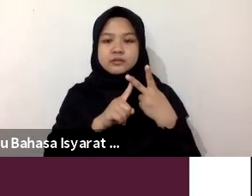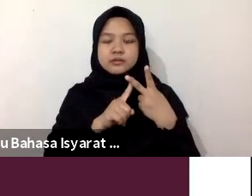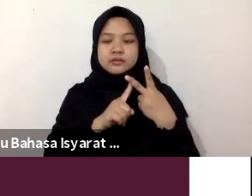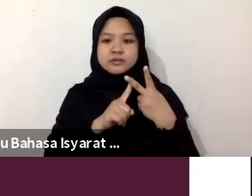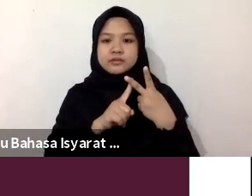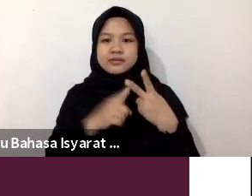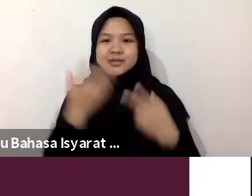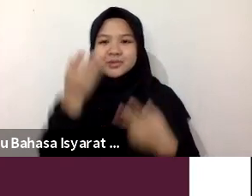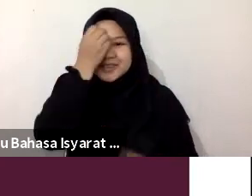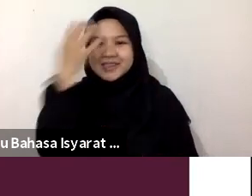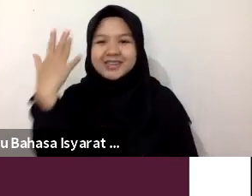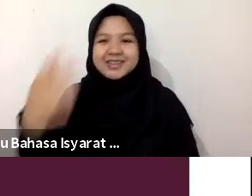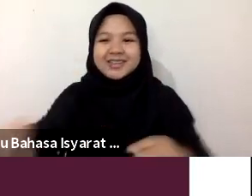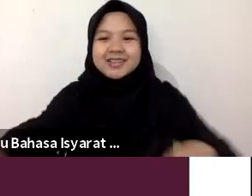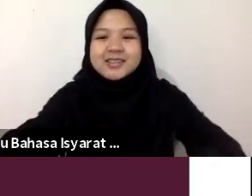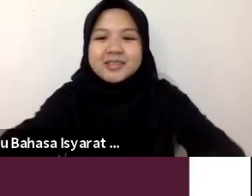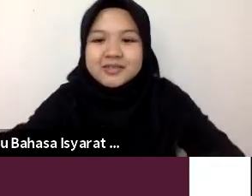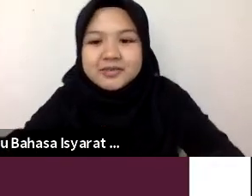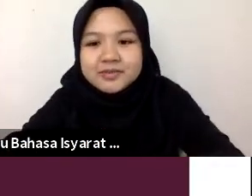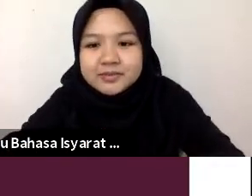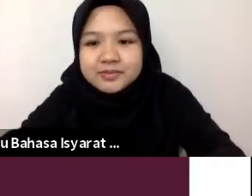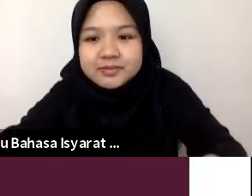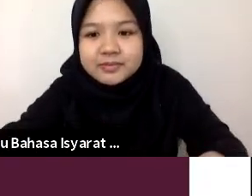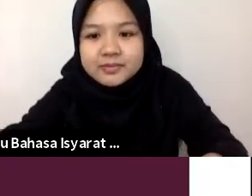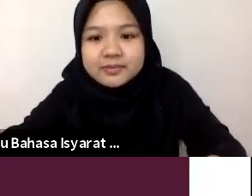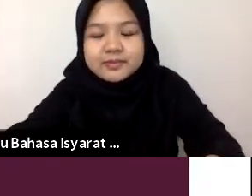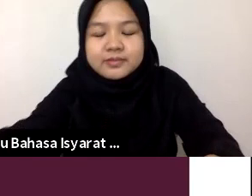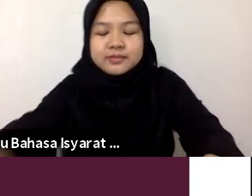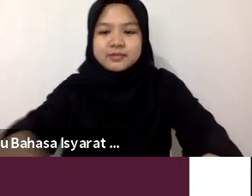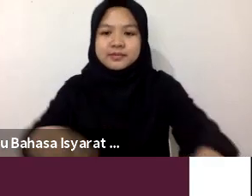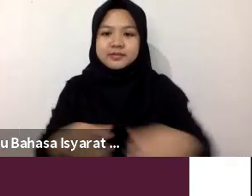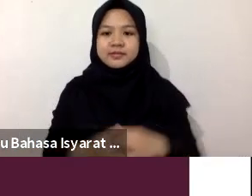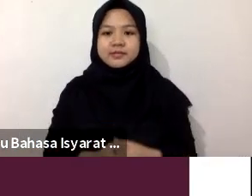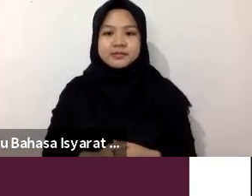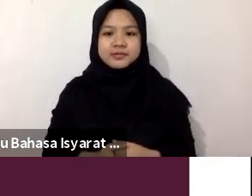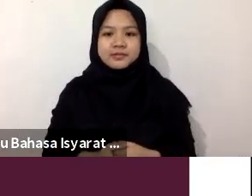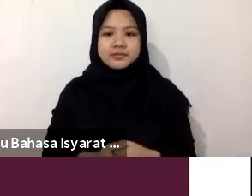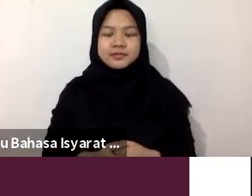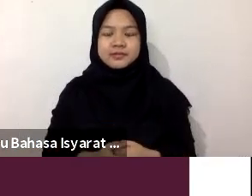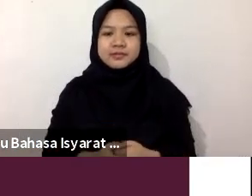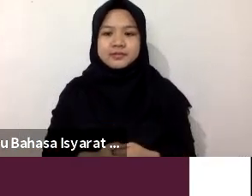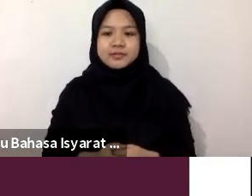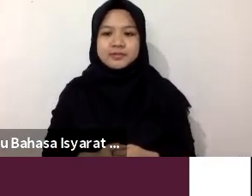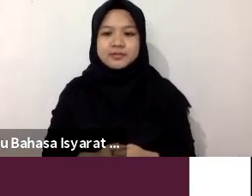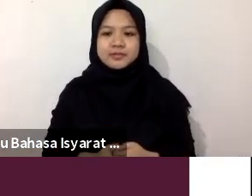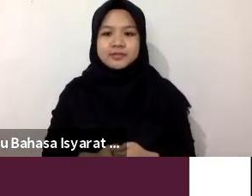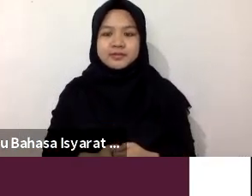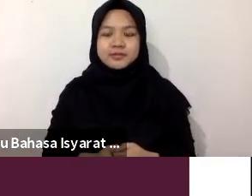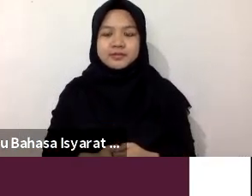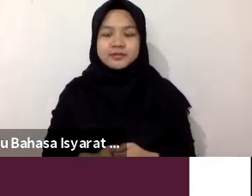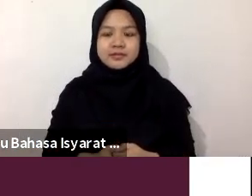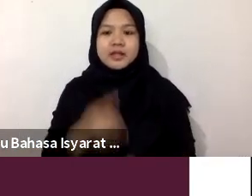apa ya lupa Bu, ini yang kedua tuh tentang otot, dok. Iya. Ini